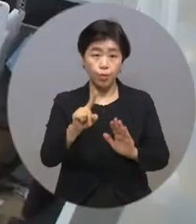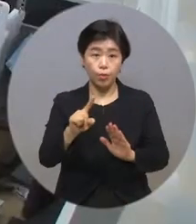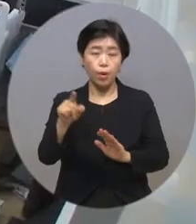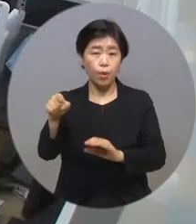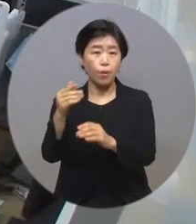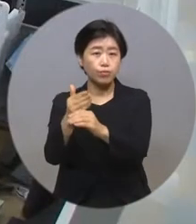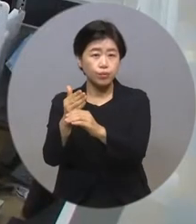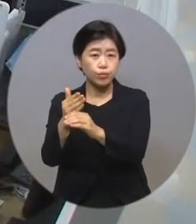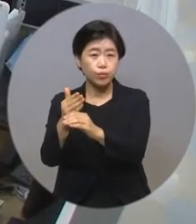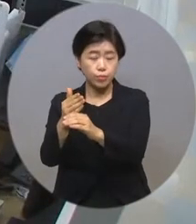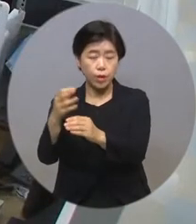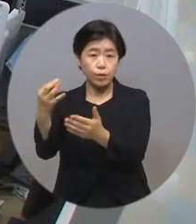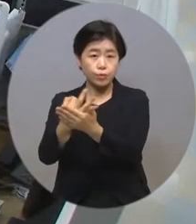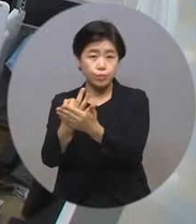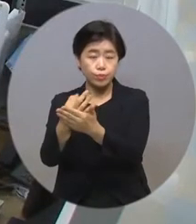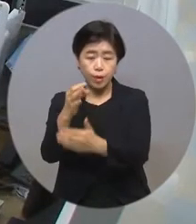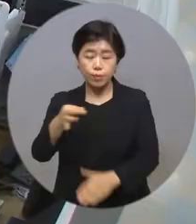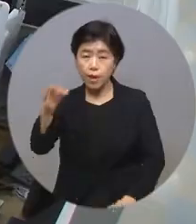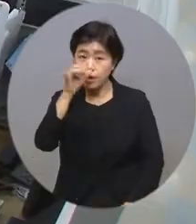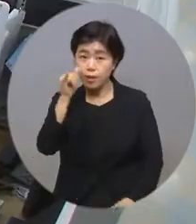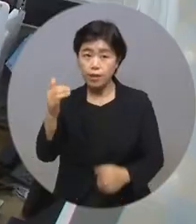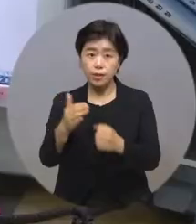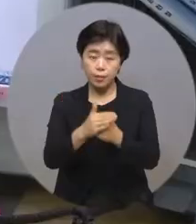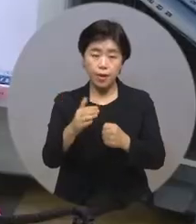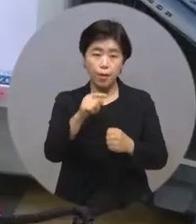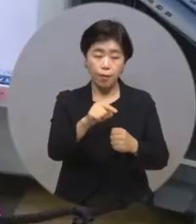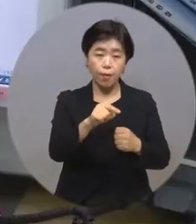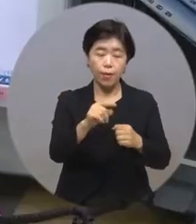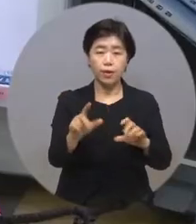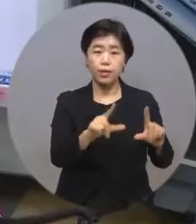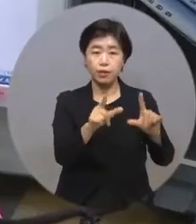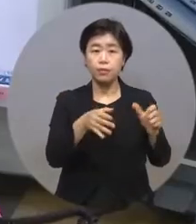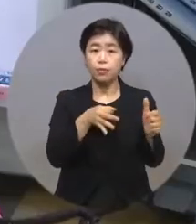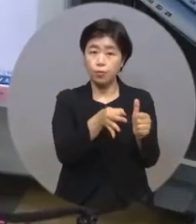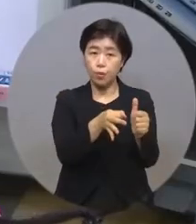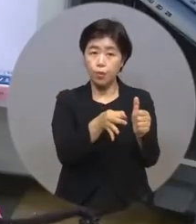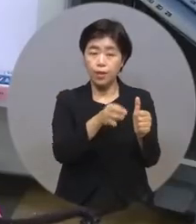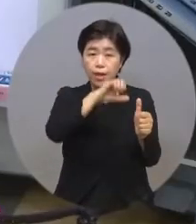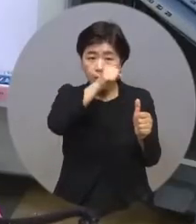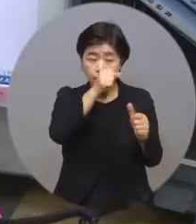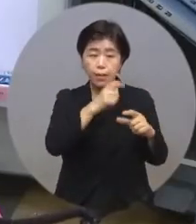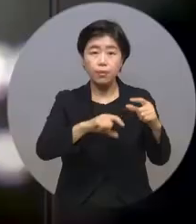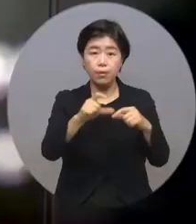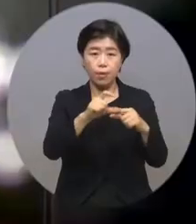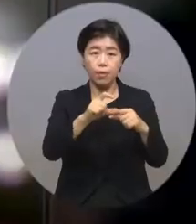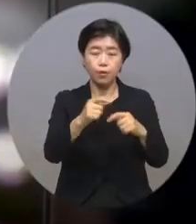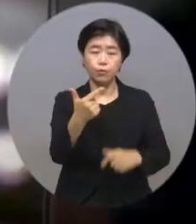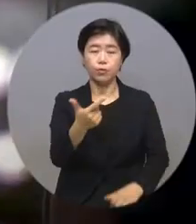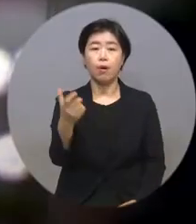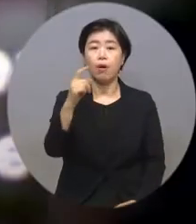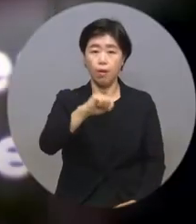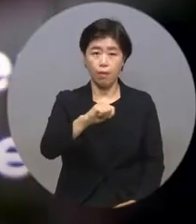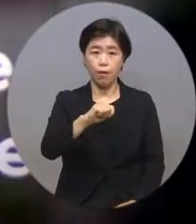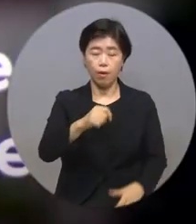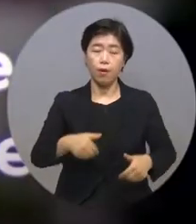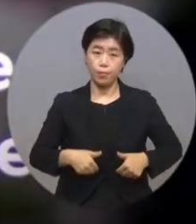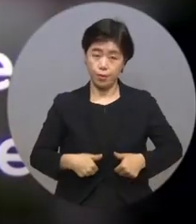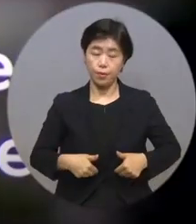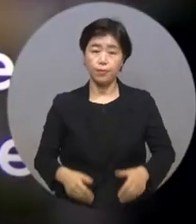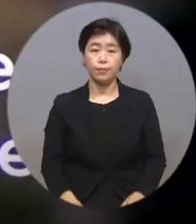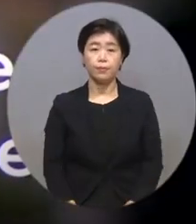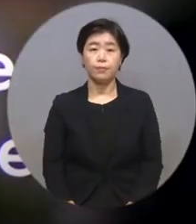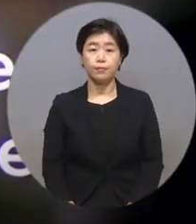추가 소요되는 재정을 생계급여 기준 연간 6000억 원 이상이 될 것으로 추구했습니다 복지 tv 뉴스 버섯